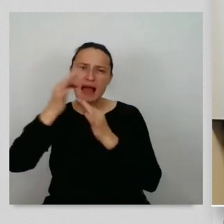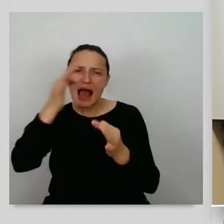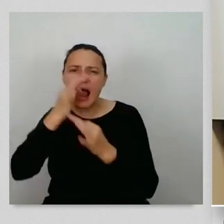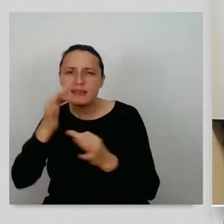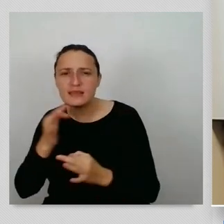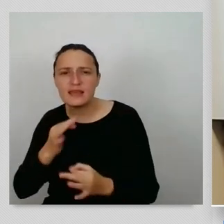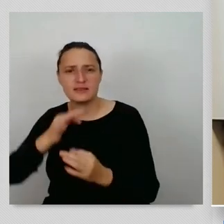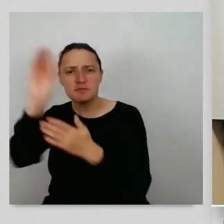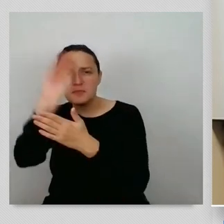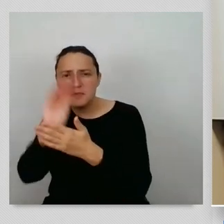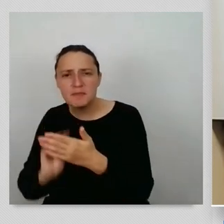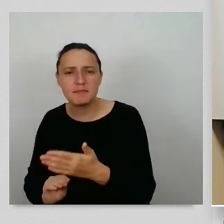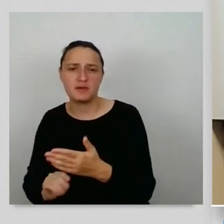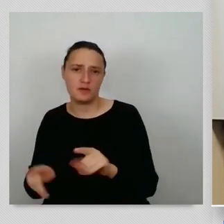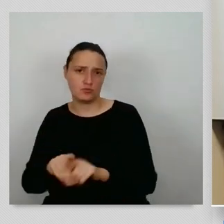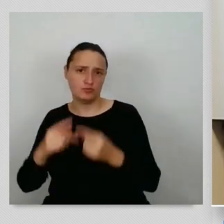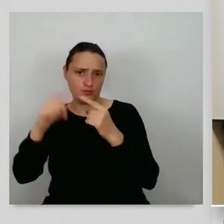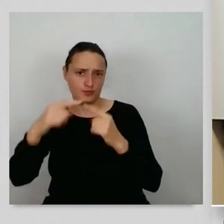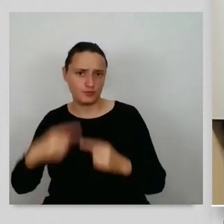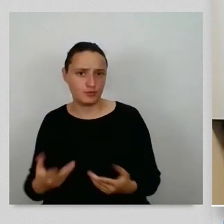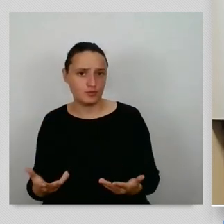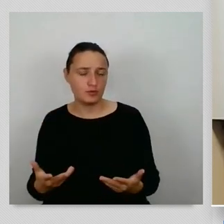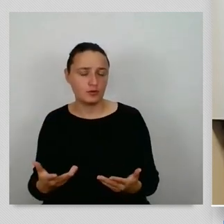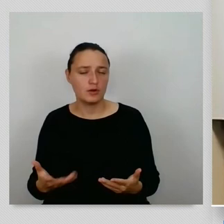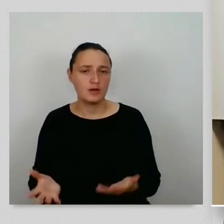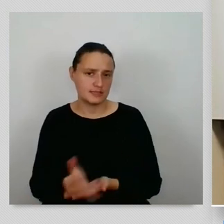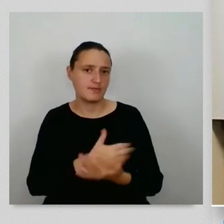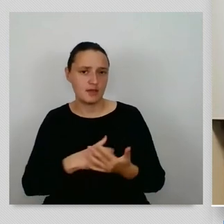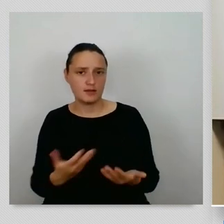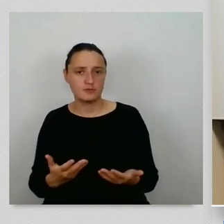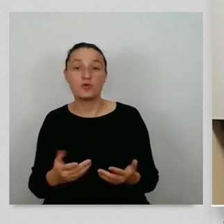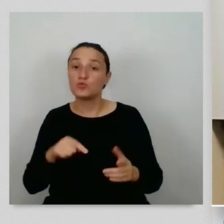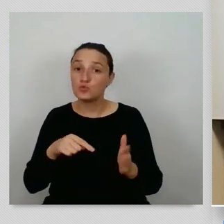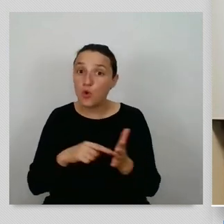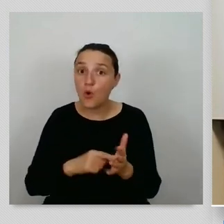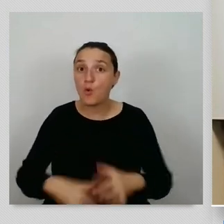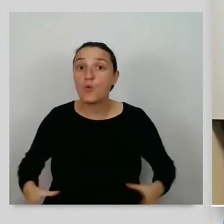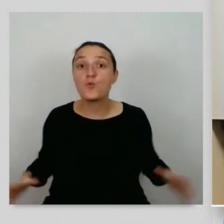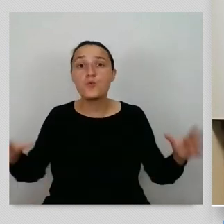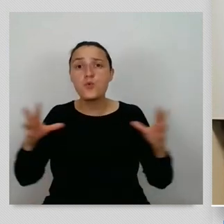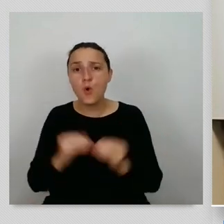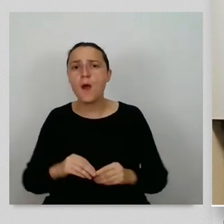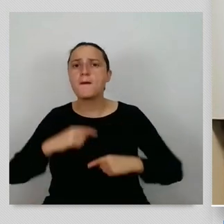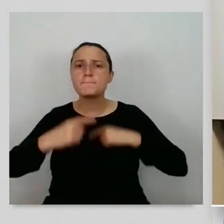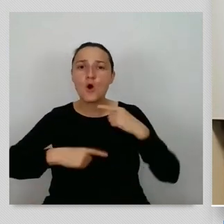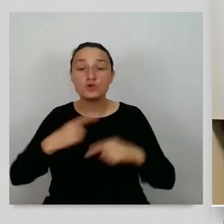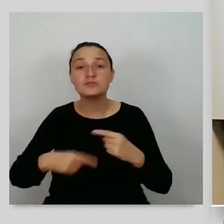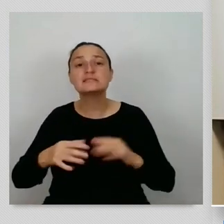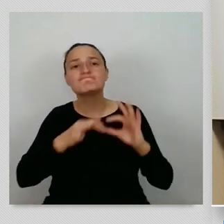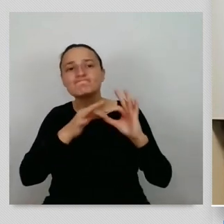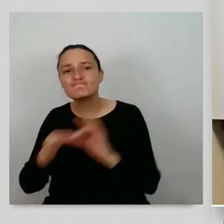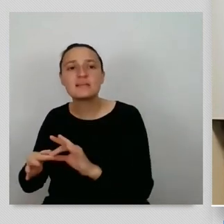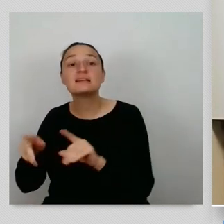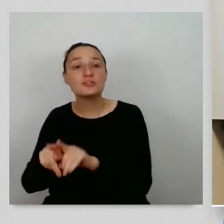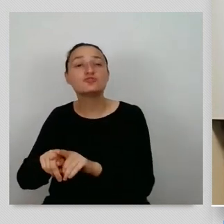procesem, tak, rok albo więcej, ale będzie tym procesem, o którym też było w tych esejach, że